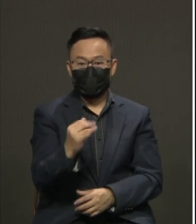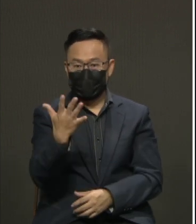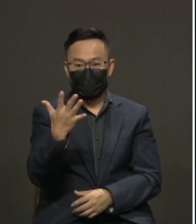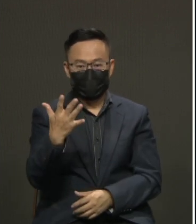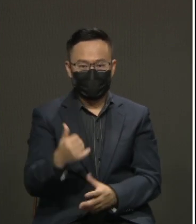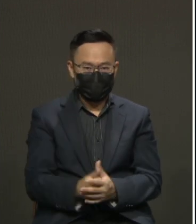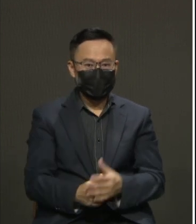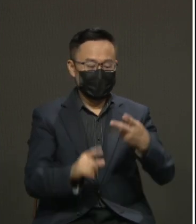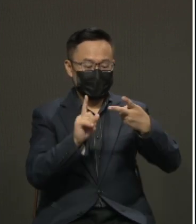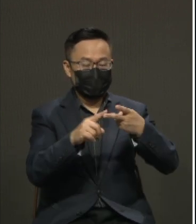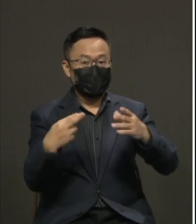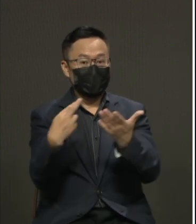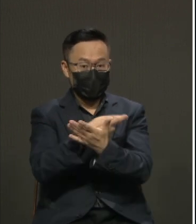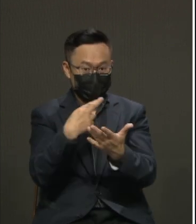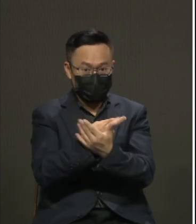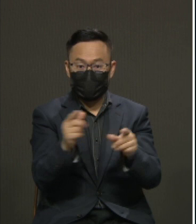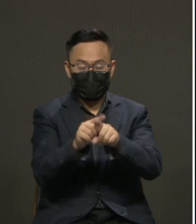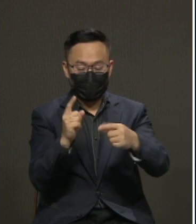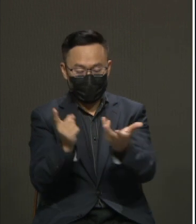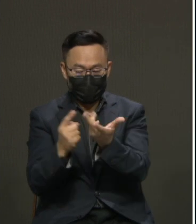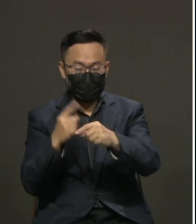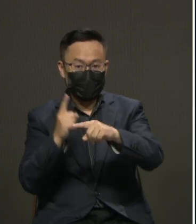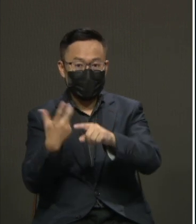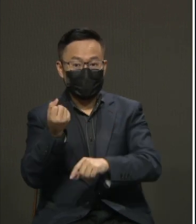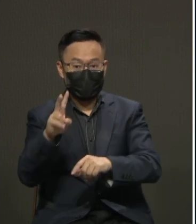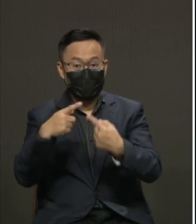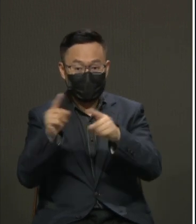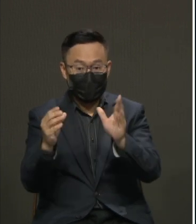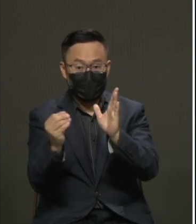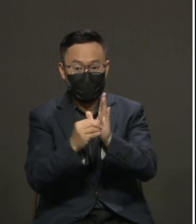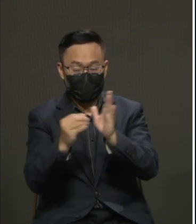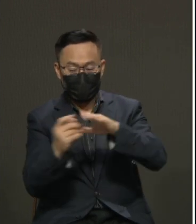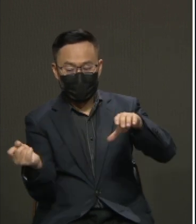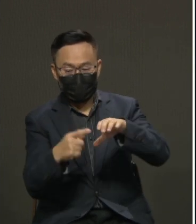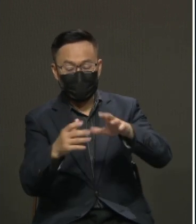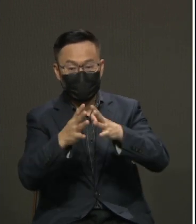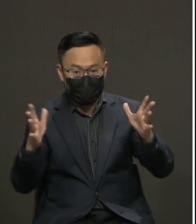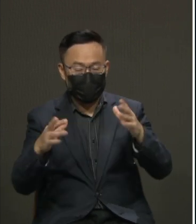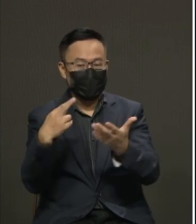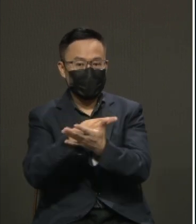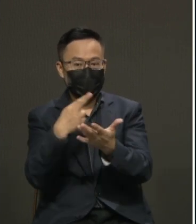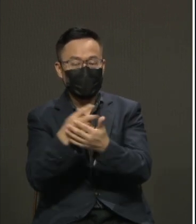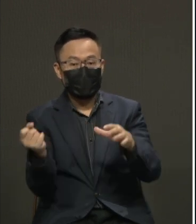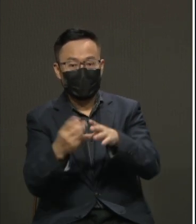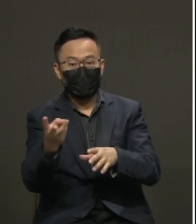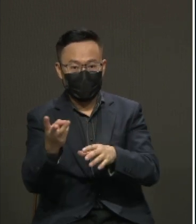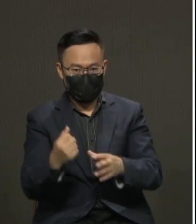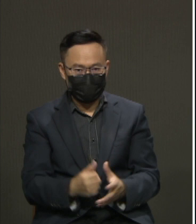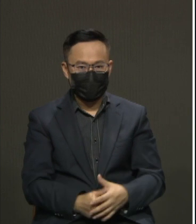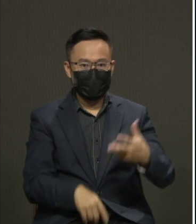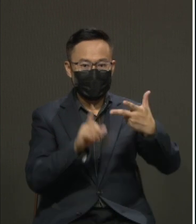บุรี FC ค่ะตอนนี้เท่ากันเลยแต่ห่างกันแค่ลูกประตูได้เสียส่วนอีกทีมนึงจริงๆเนี่ยที่ยังไม่แพ้ใครเลยนั่นก็คือบุ